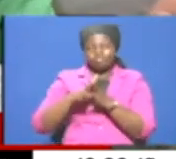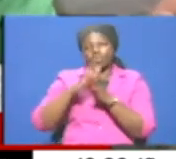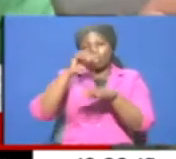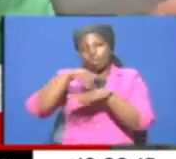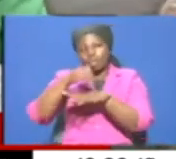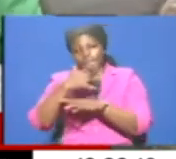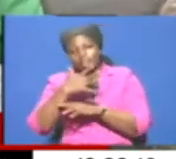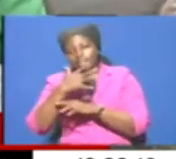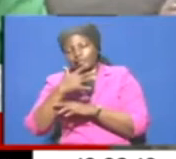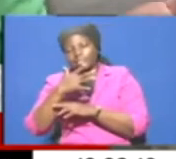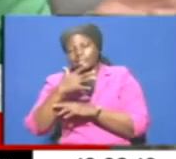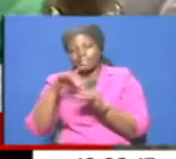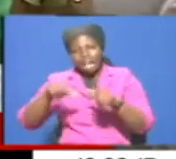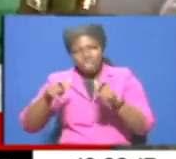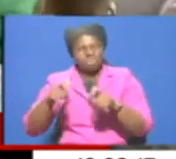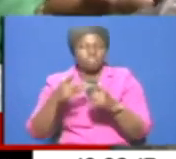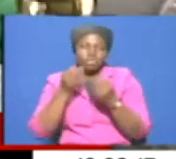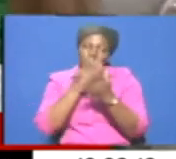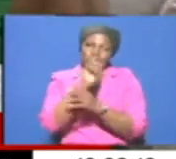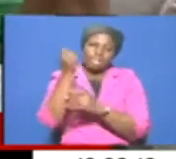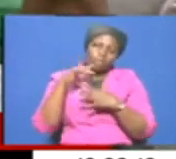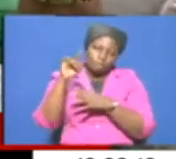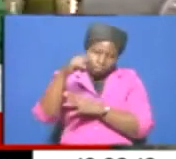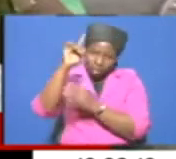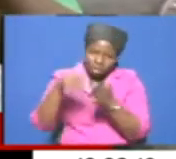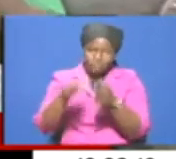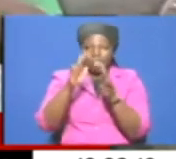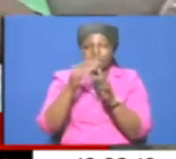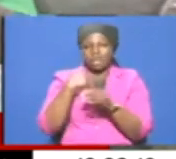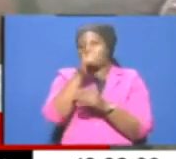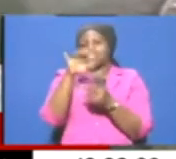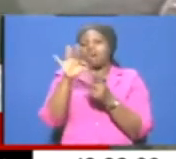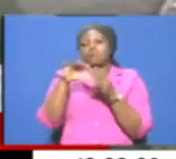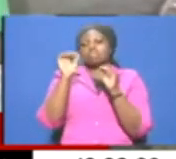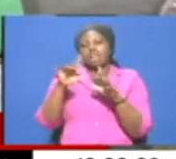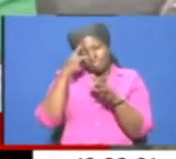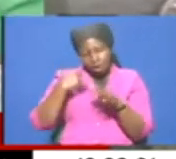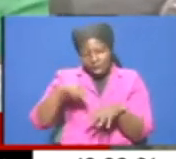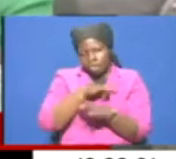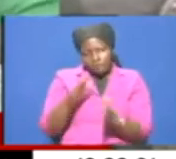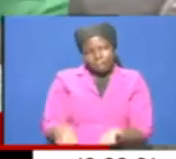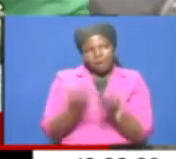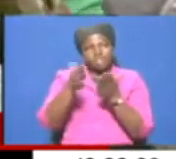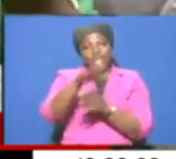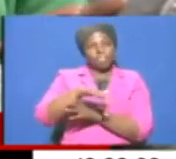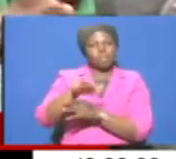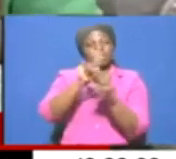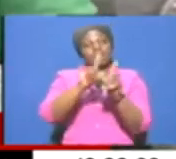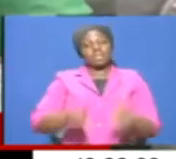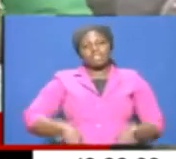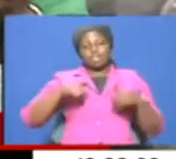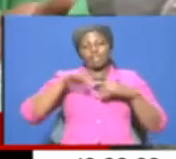go. We don't have an option. Na ndio tuweza kurevive the mazingira, na ndio tuweza kuishi kwa inchi ambaye tunaweza jipea